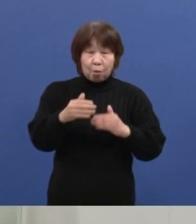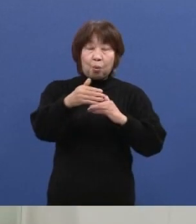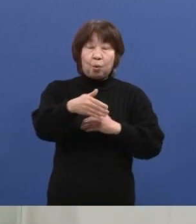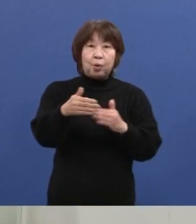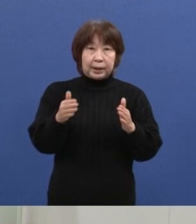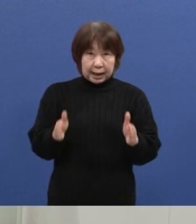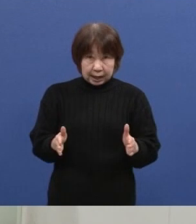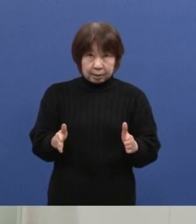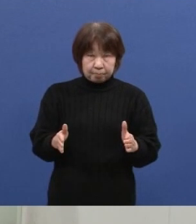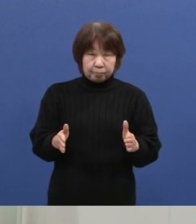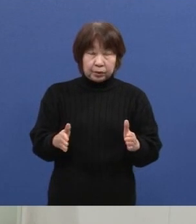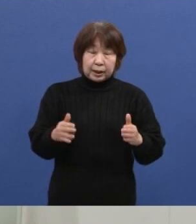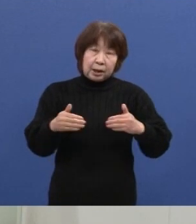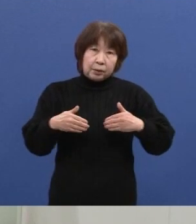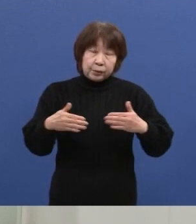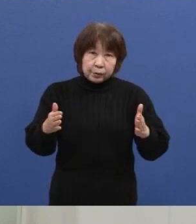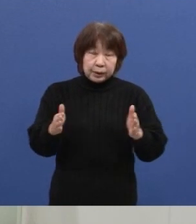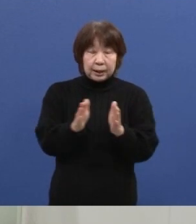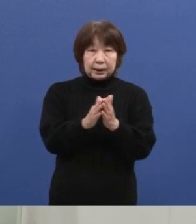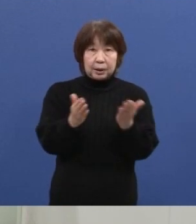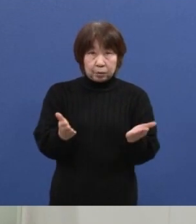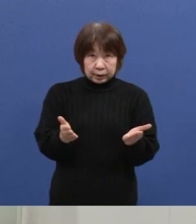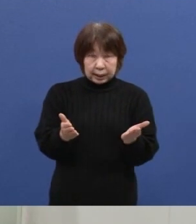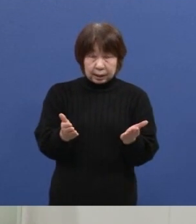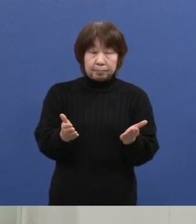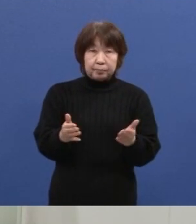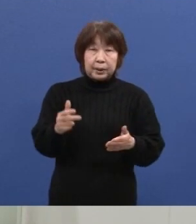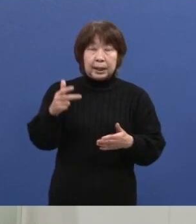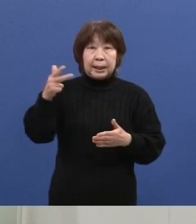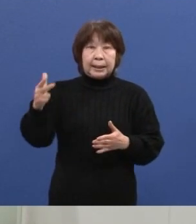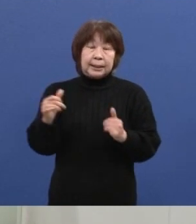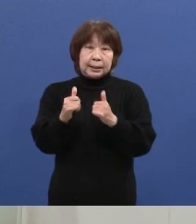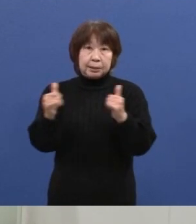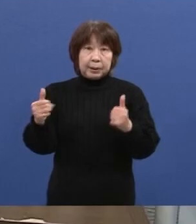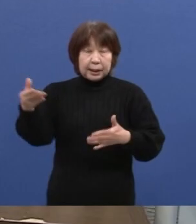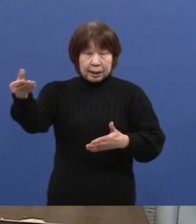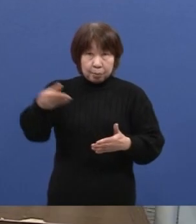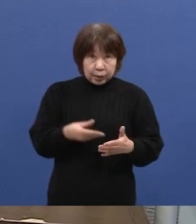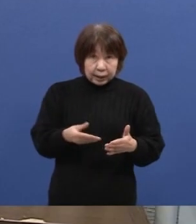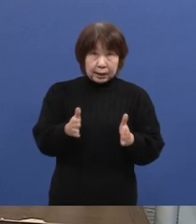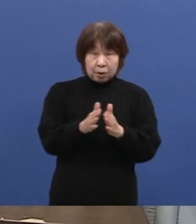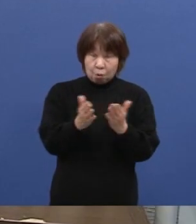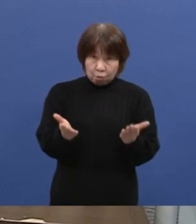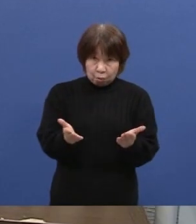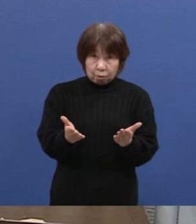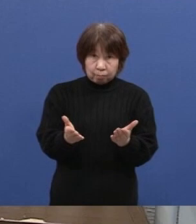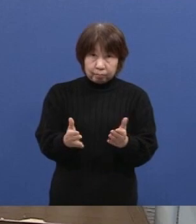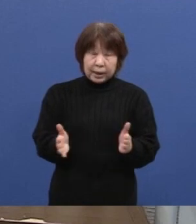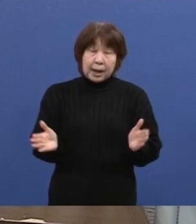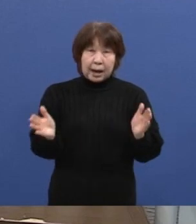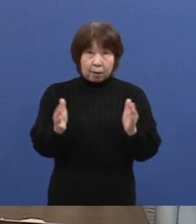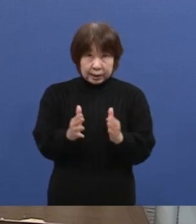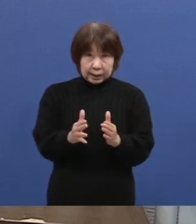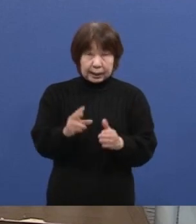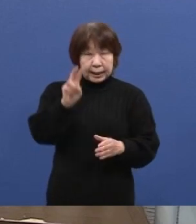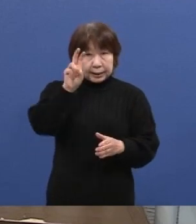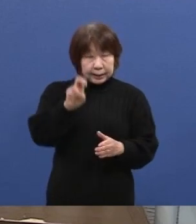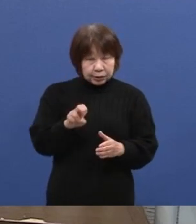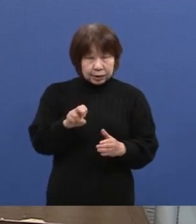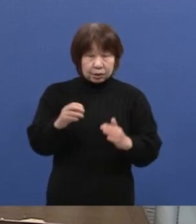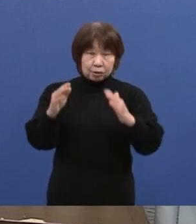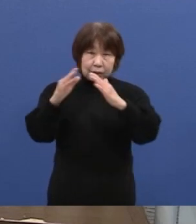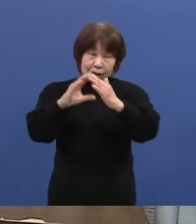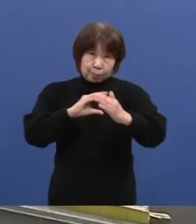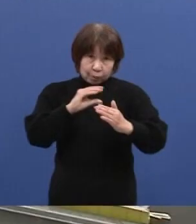ーや、図書館で不要になった本や雑誌、市民から寄贈された本を1回に合わせて20冊程